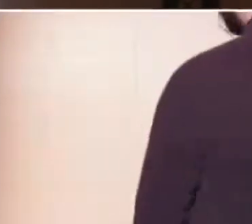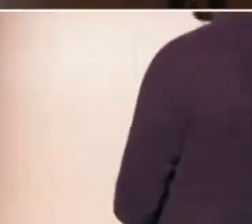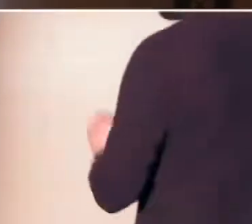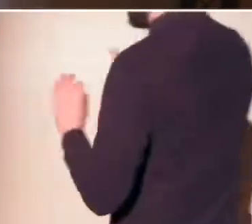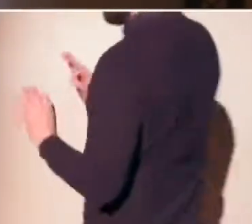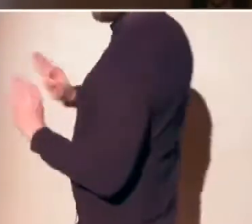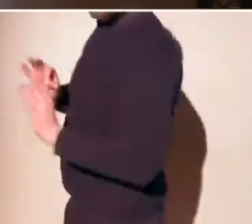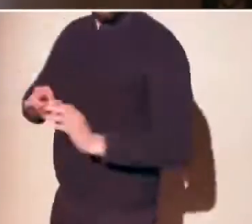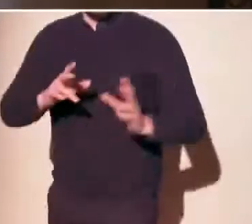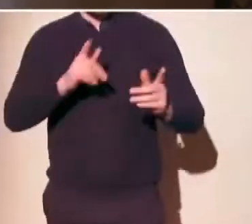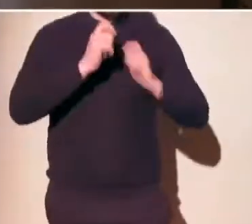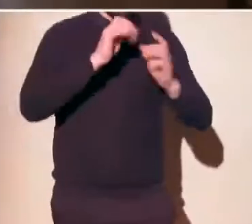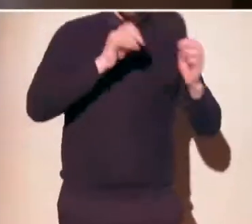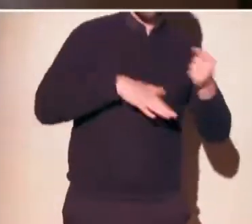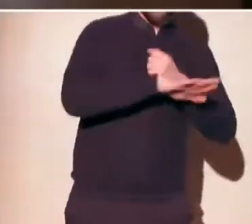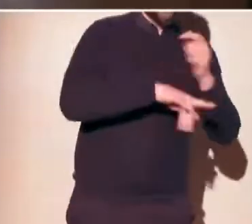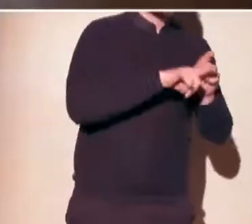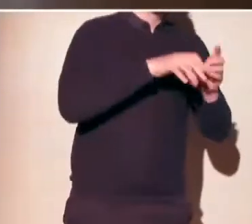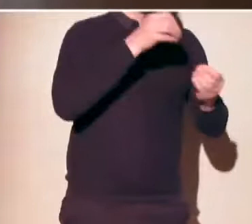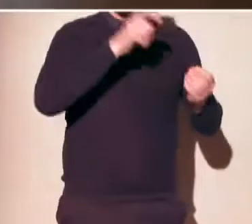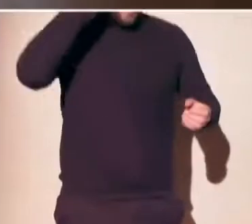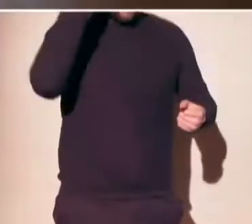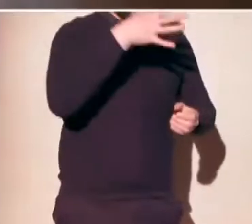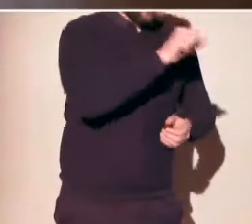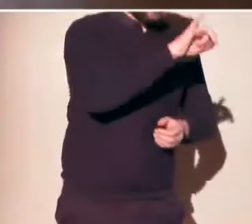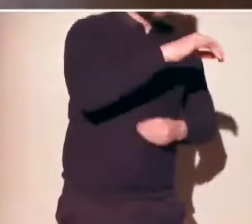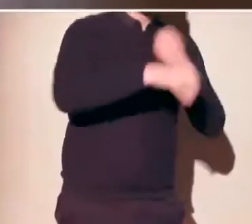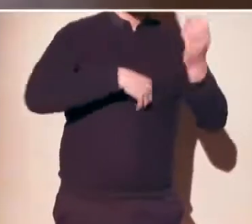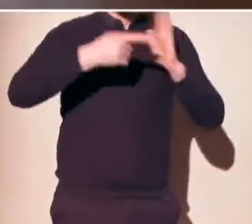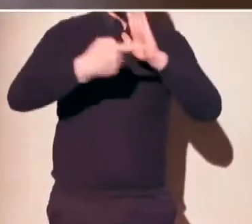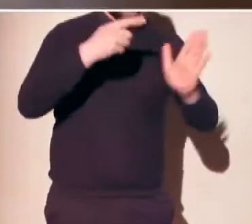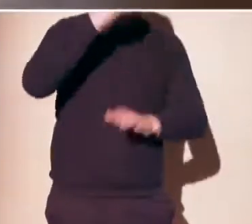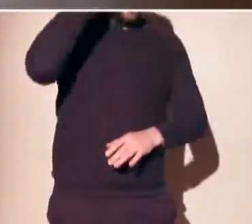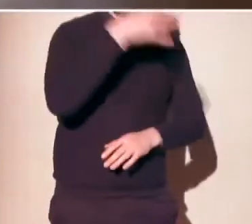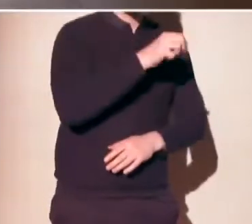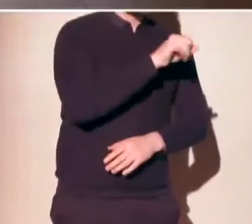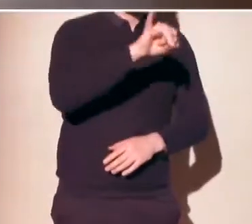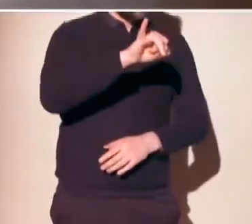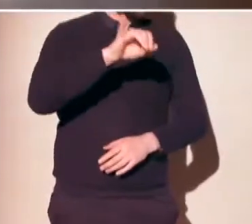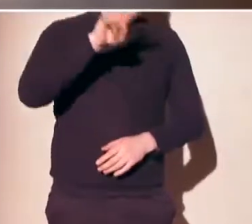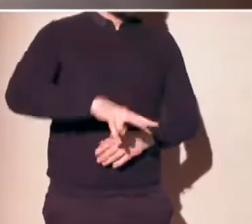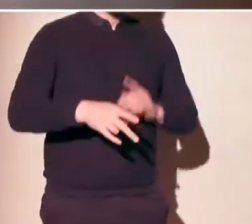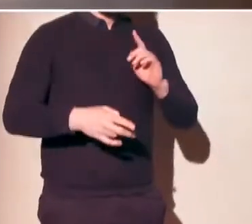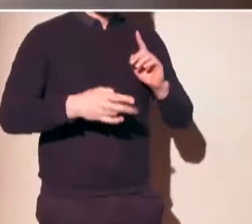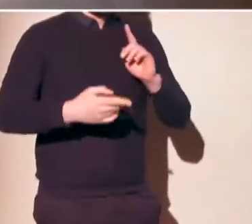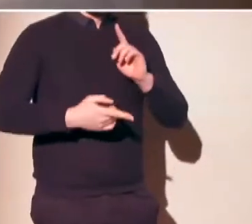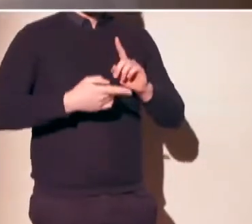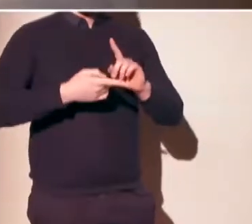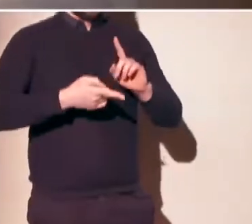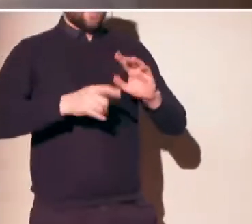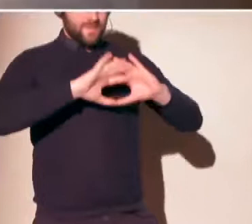donné une nouvelle impulsion à l'intelligence artificielle, on voit bien que ces questions derrière de l'usage qui va en être fait sont très présentes. Alors, je voudrais augmenter la difficulté du défi. Tout à